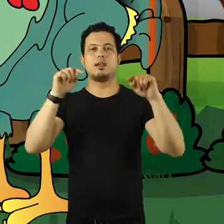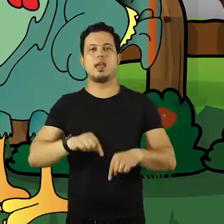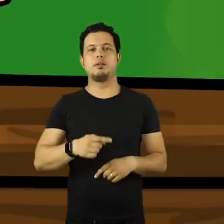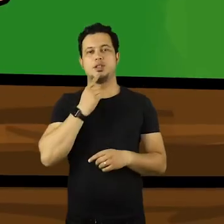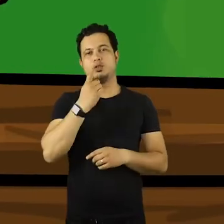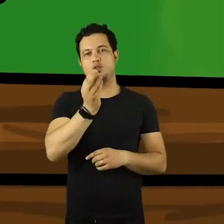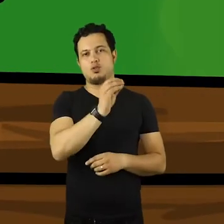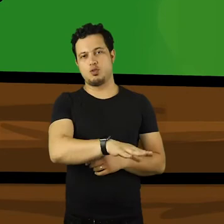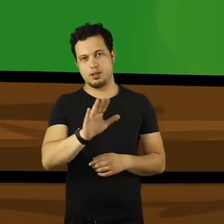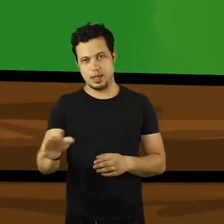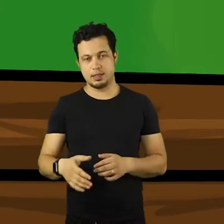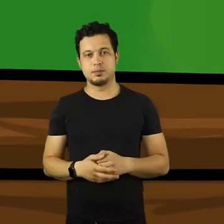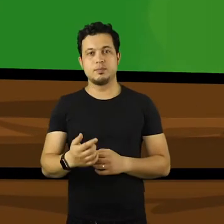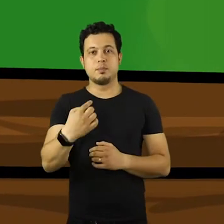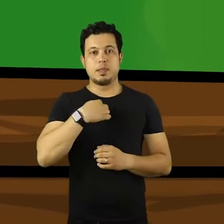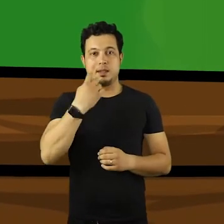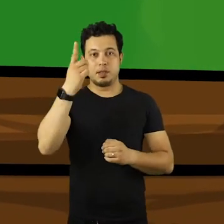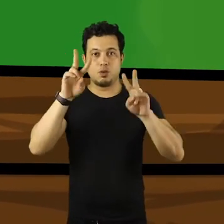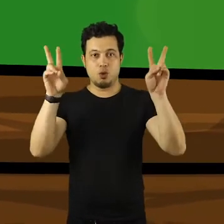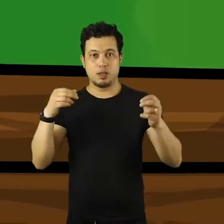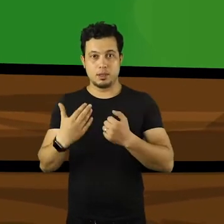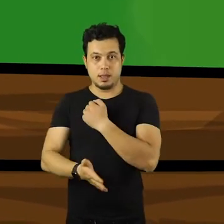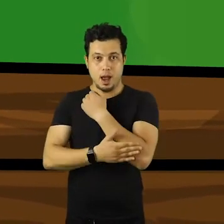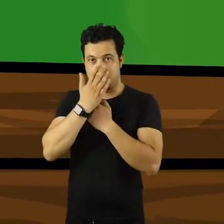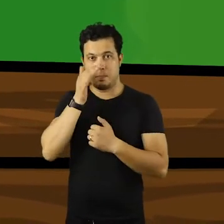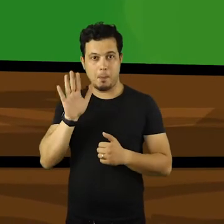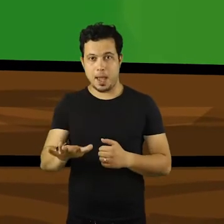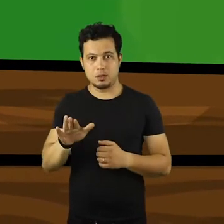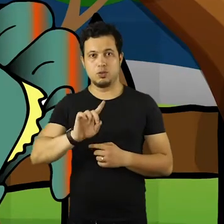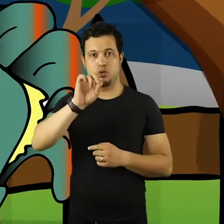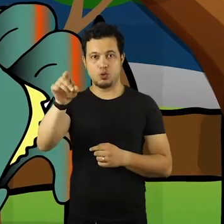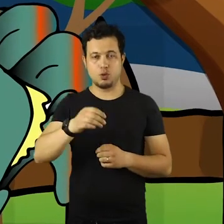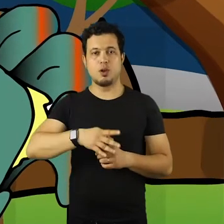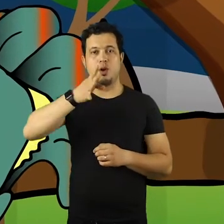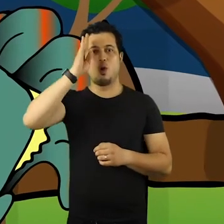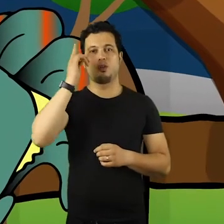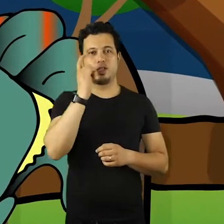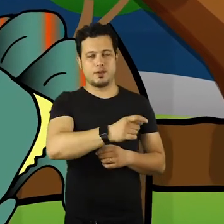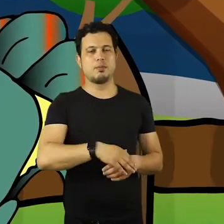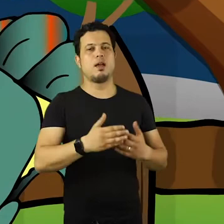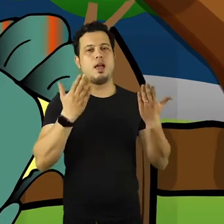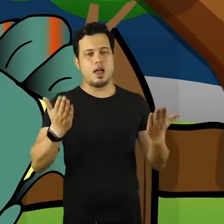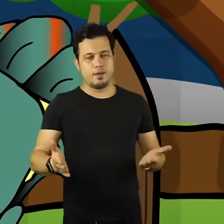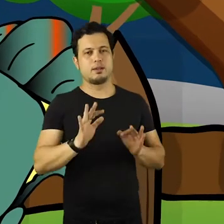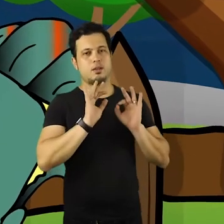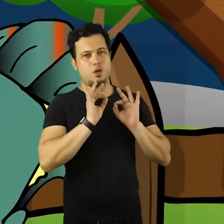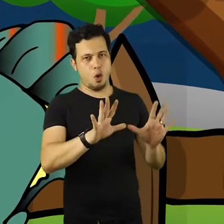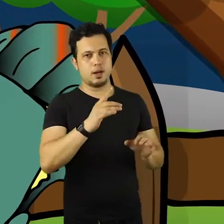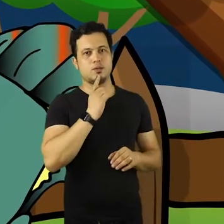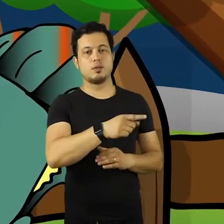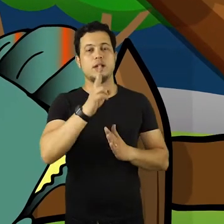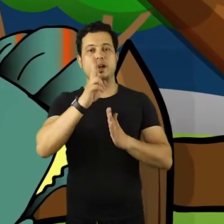çocuklar. Yani bizden bir konuda yardım istiyor, öyle mi? Aynen öyle. Söyleyin bakalım, fırça